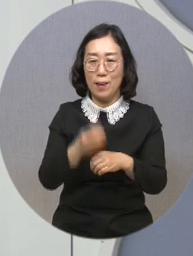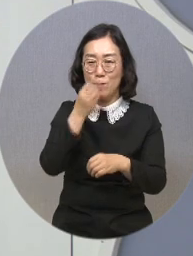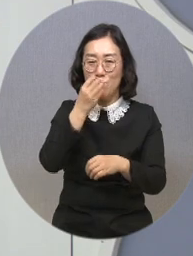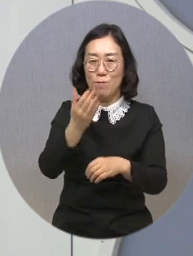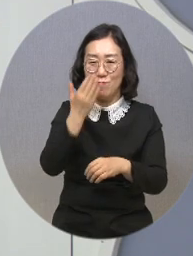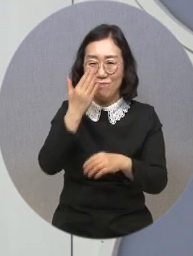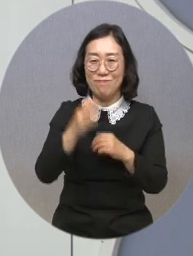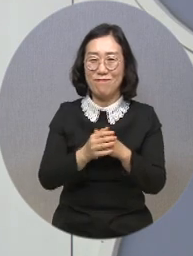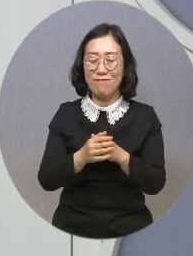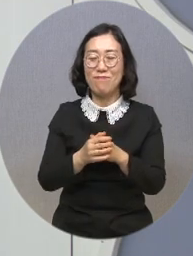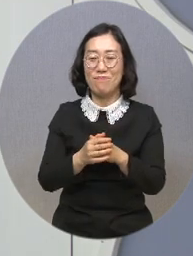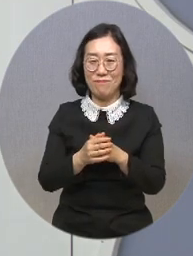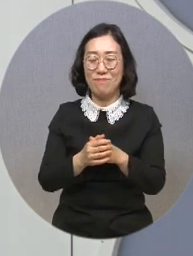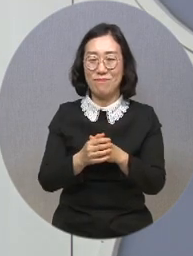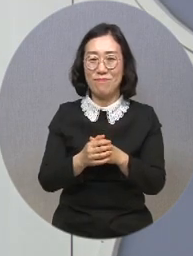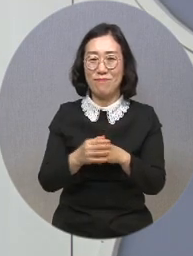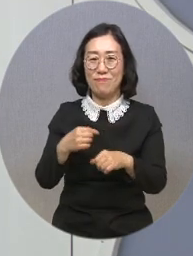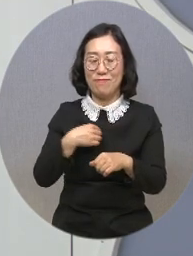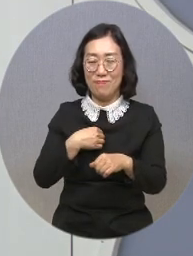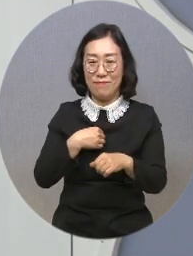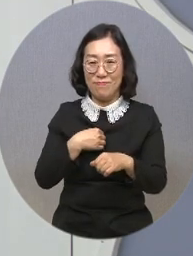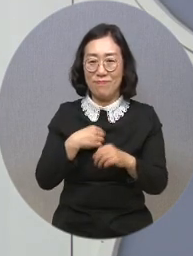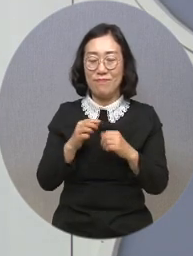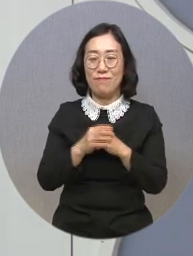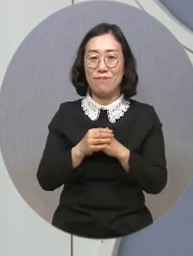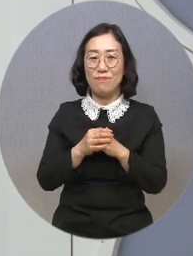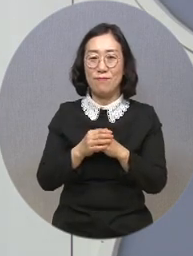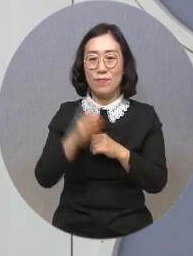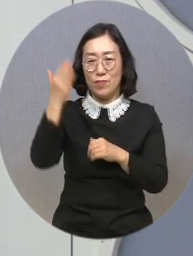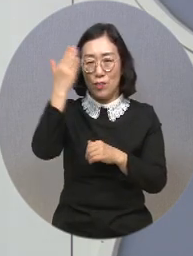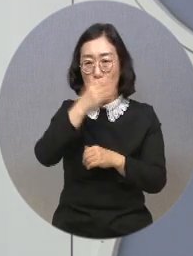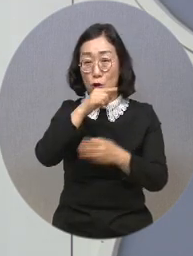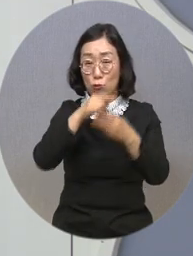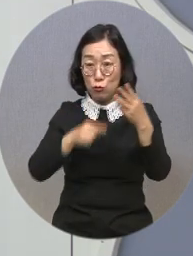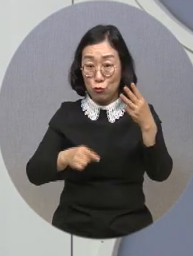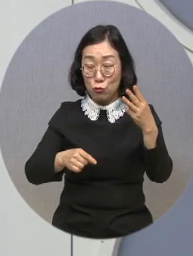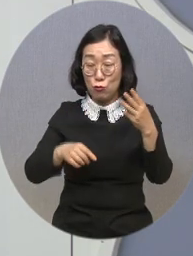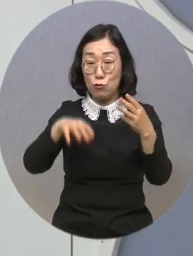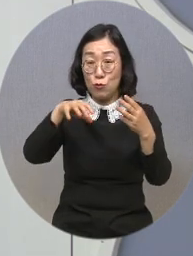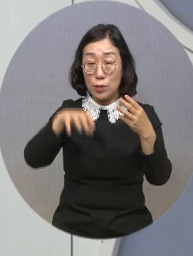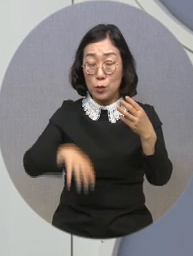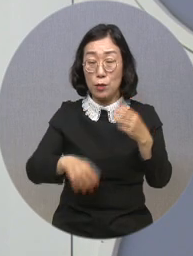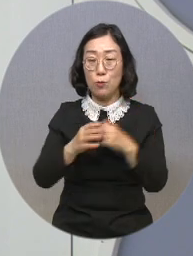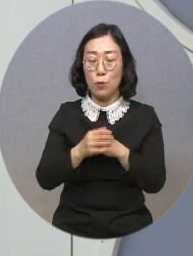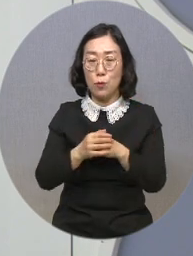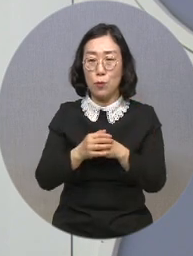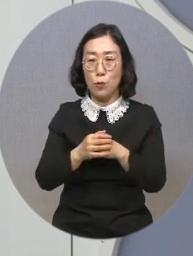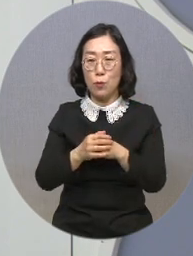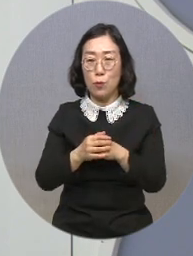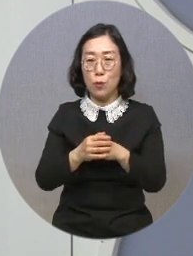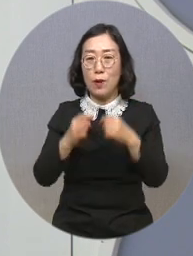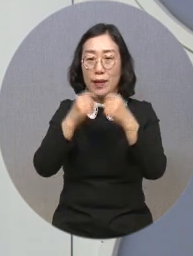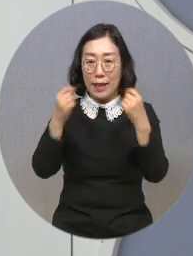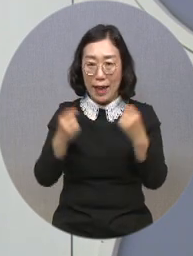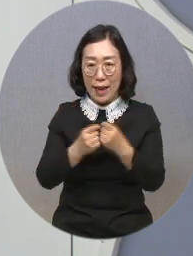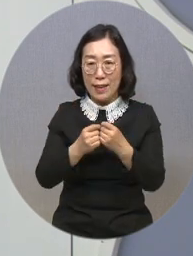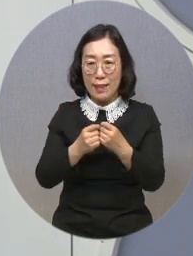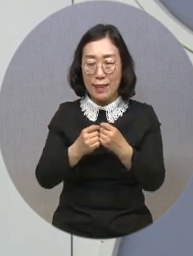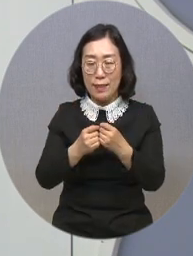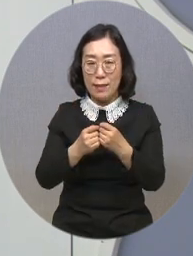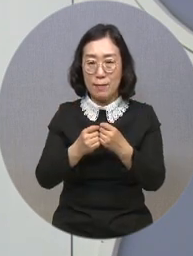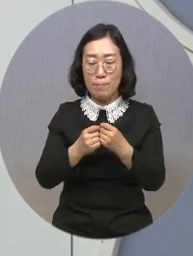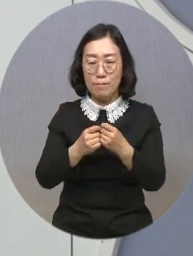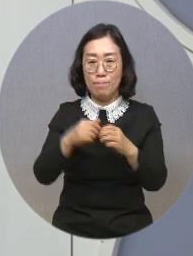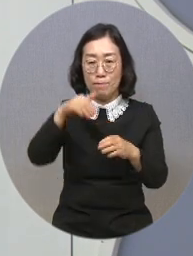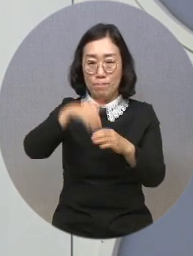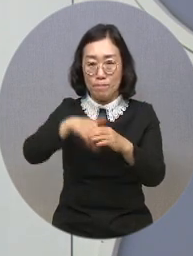실현할 방법이 없다. 그래서 저는 이제 청주시장으로 민선 시장으로 나가야 되겠다 이렇게 생각을 하고